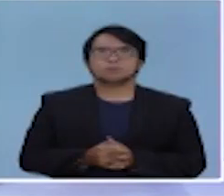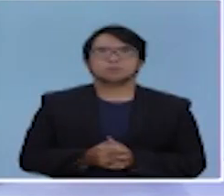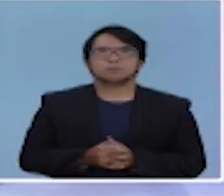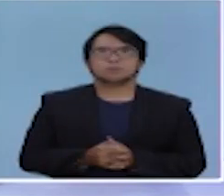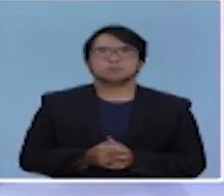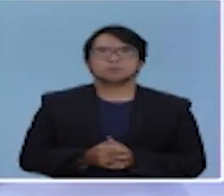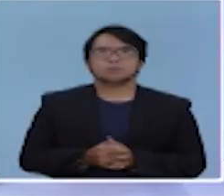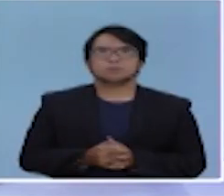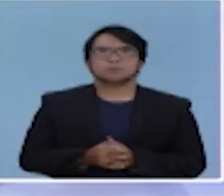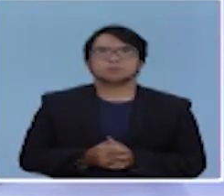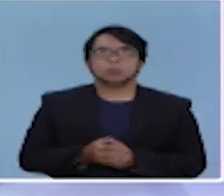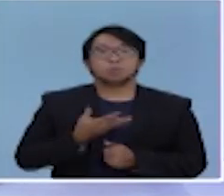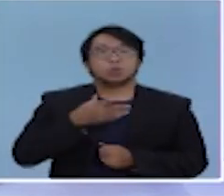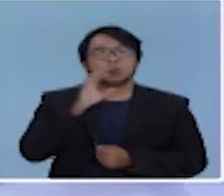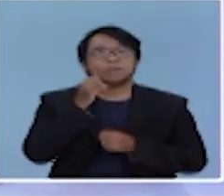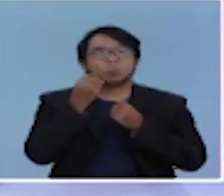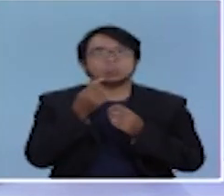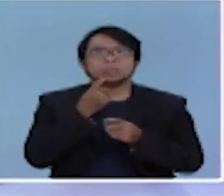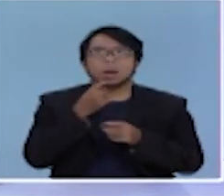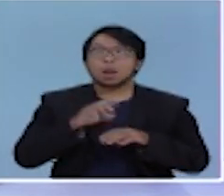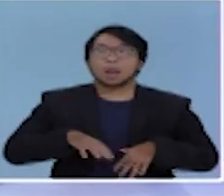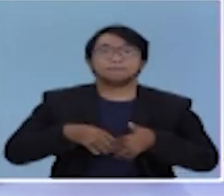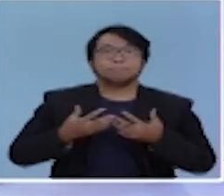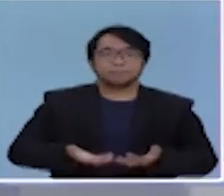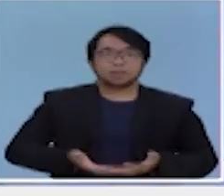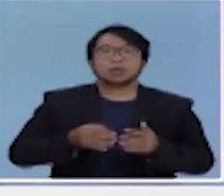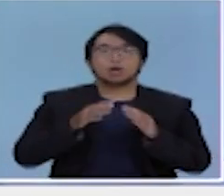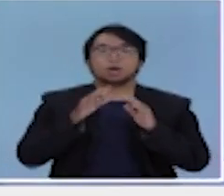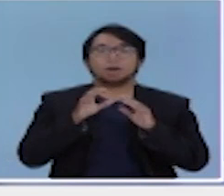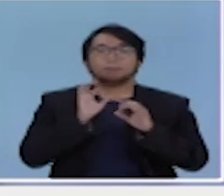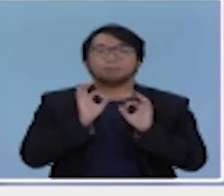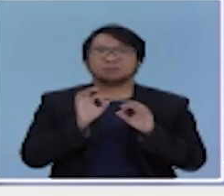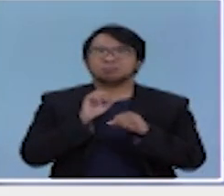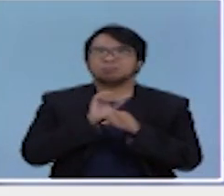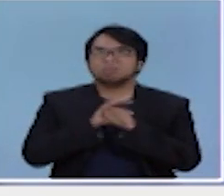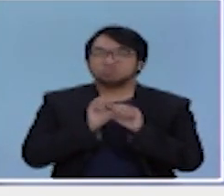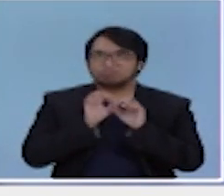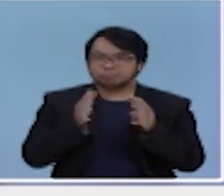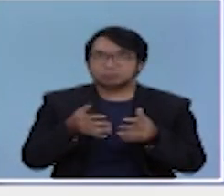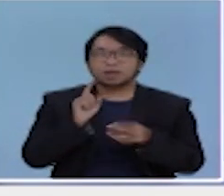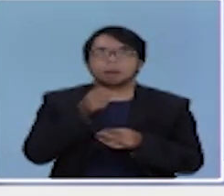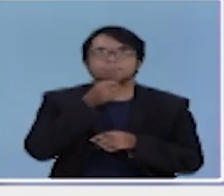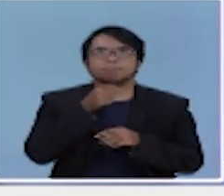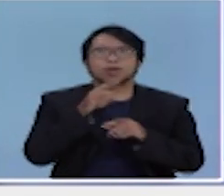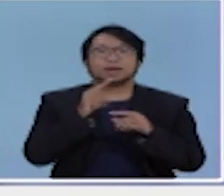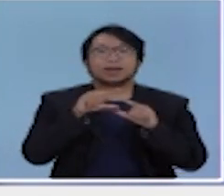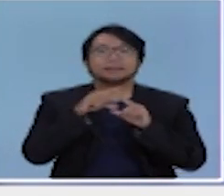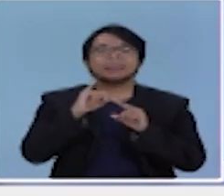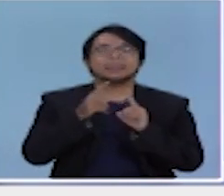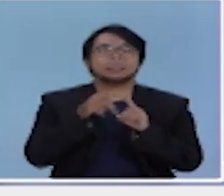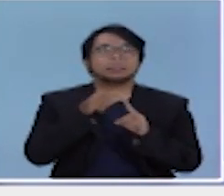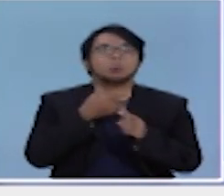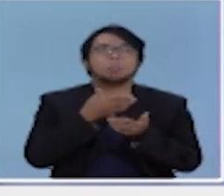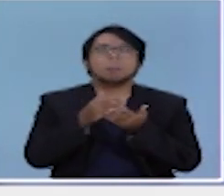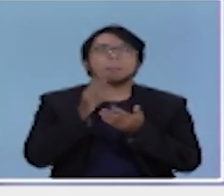Hai dan untuk mengetahui tips menjaga kehamilan di tengah Alfan demi sudah bergabung bersamanya siang Mbak Ratih Wijaya yang akan membagikan pengalamannya